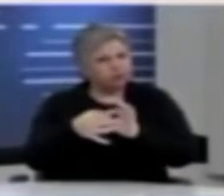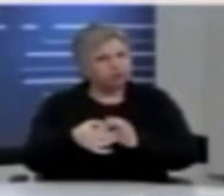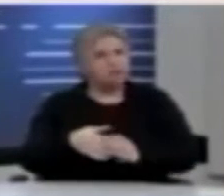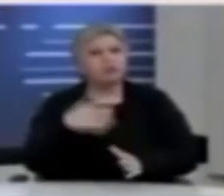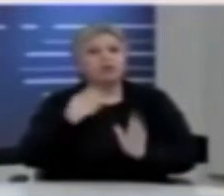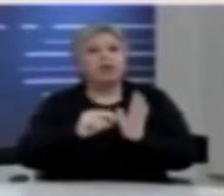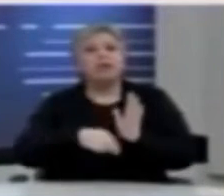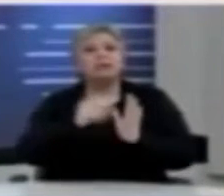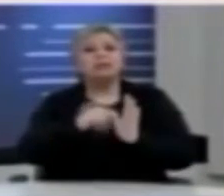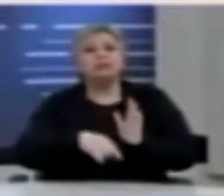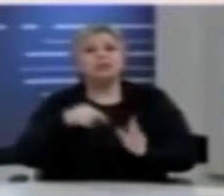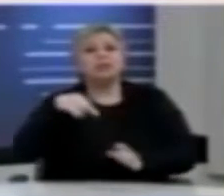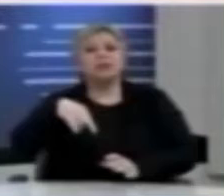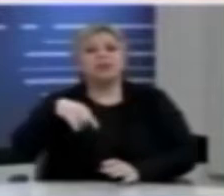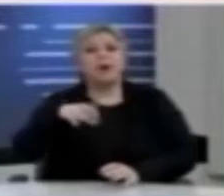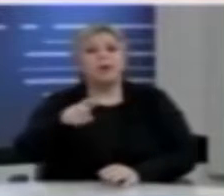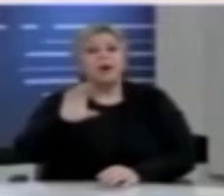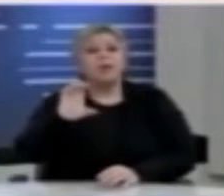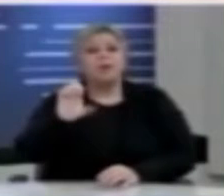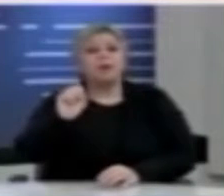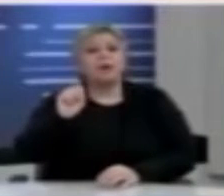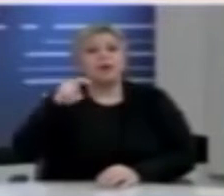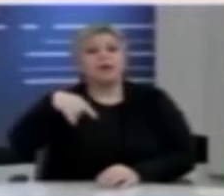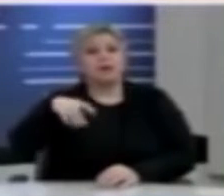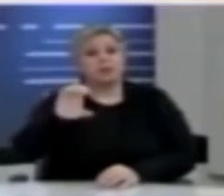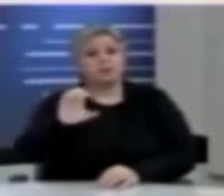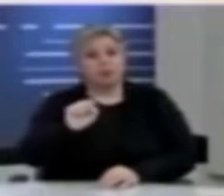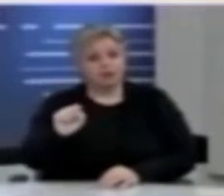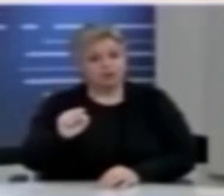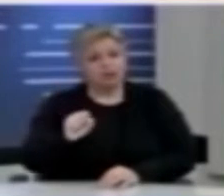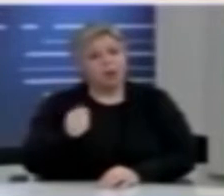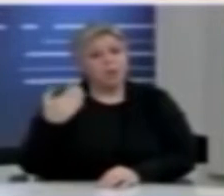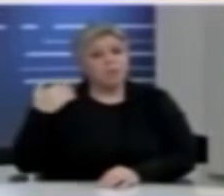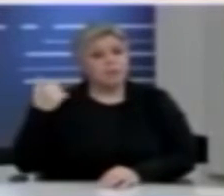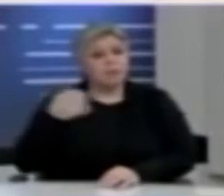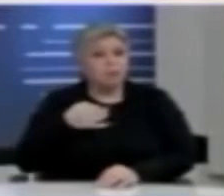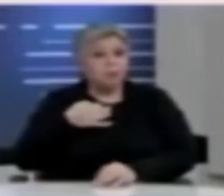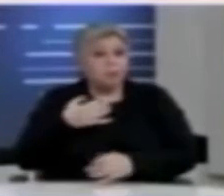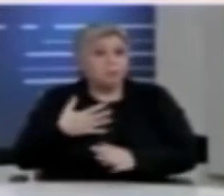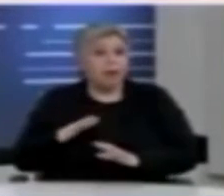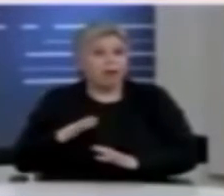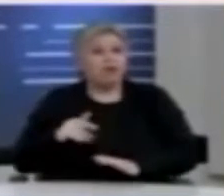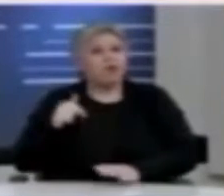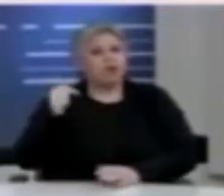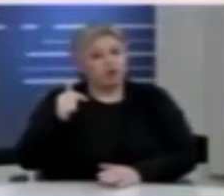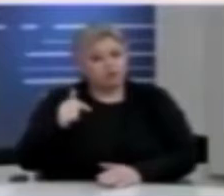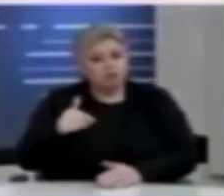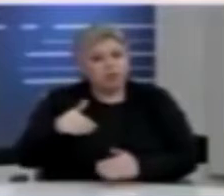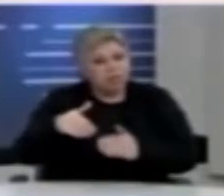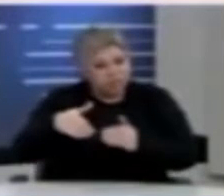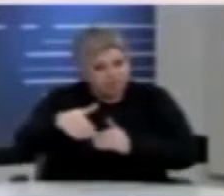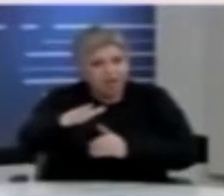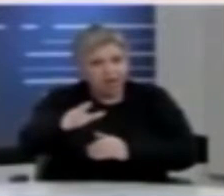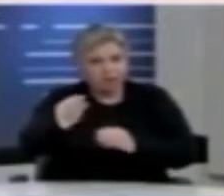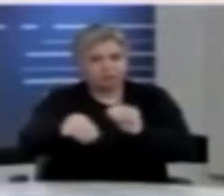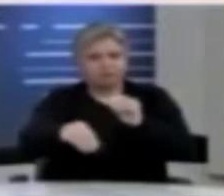Αυτή που δεν θα φέρνατε, που θα πήγαινε στην επόμενη κυβέρνηση, όπως λέγατε, αυτή τη συμφωνία.